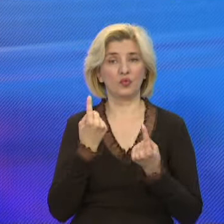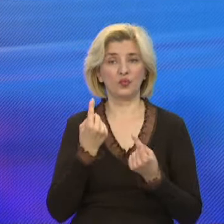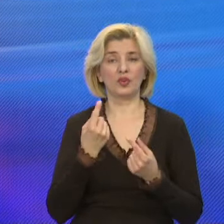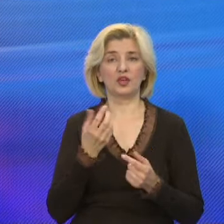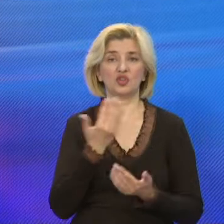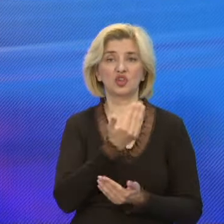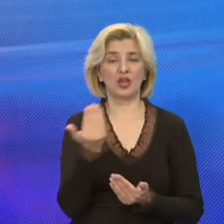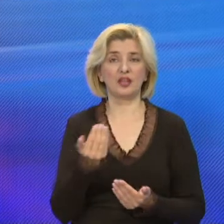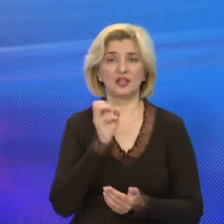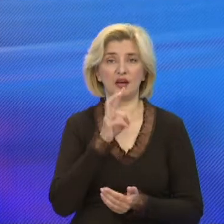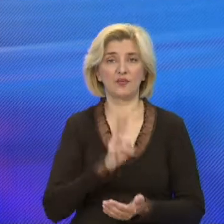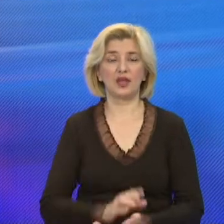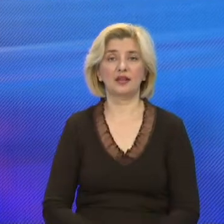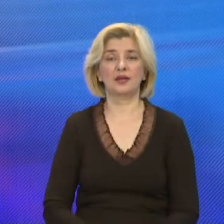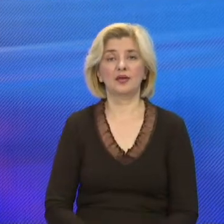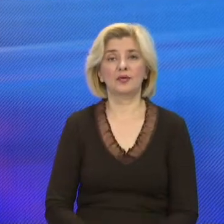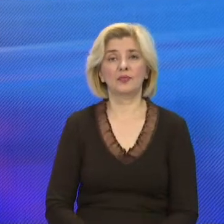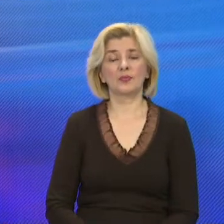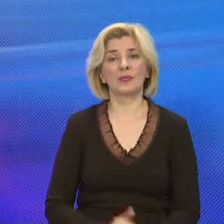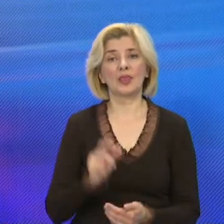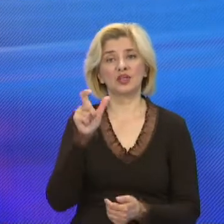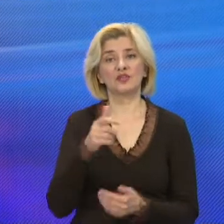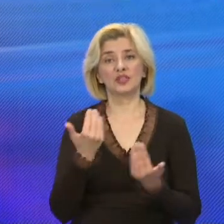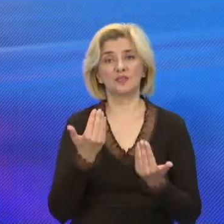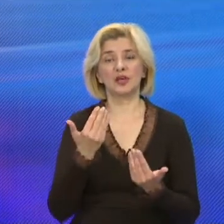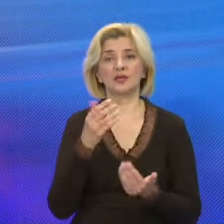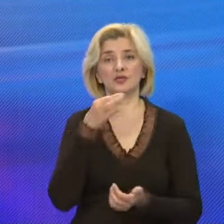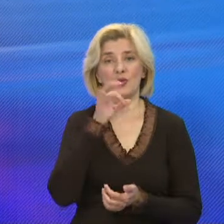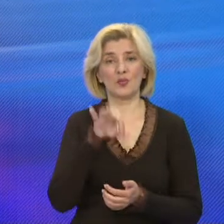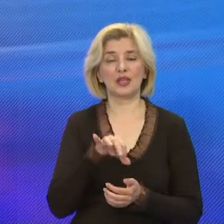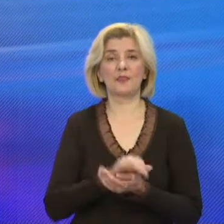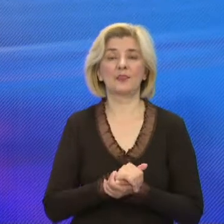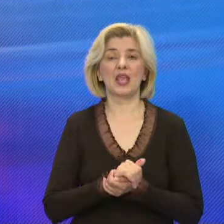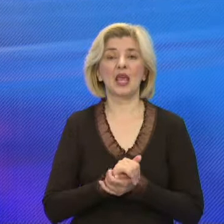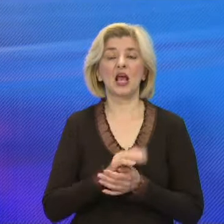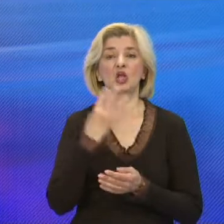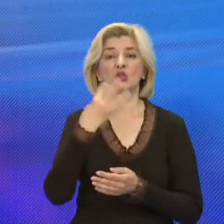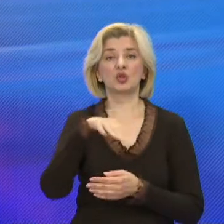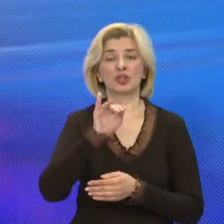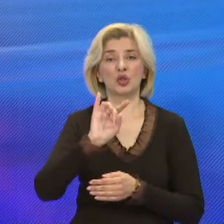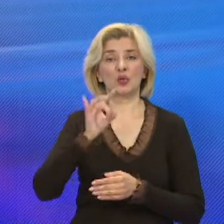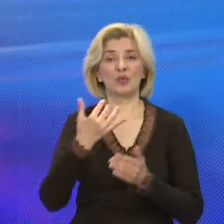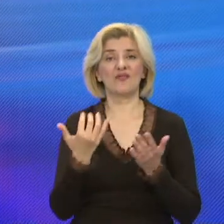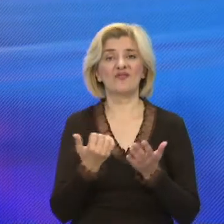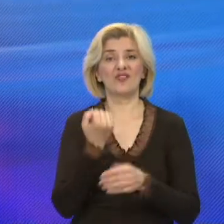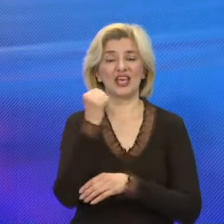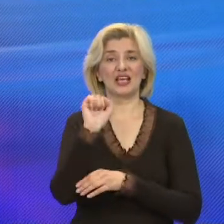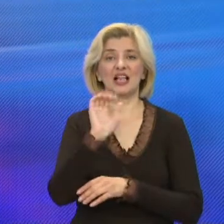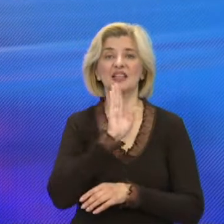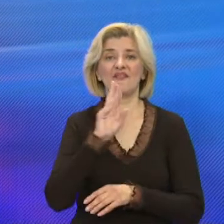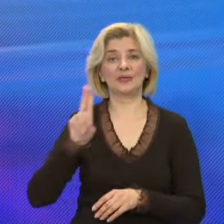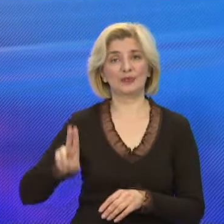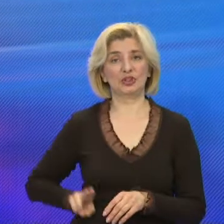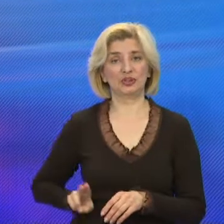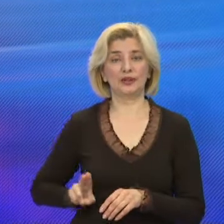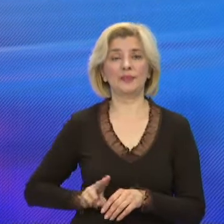зарплата, например, да? Да, да. Ну, да. Вы человек теперь, получается, с опытом. Да. 40 тысяч рублей выиграла минченка Светлана Тропашко. Пали товар